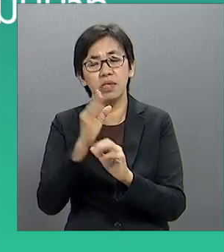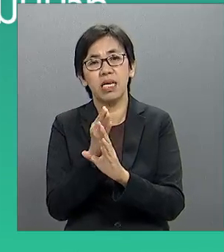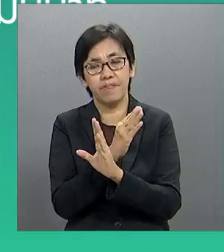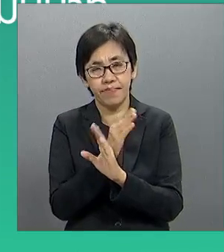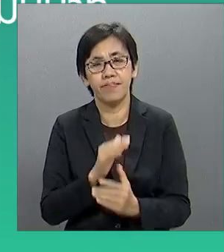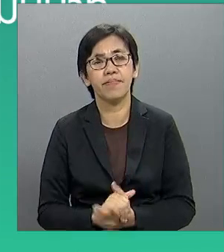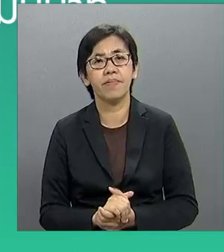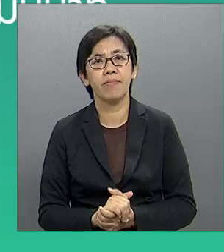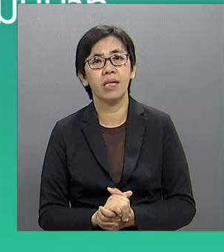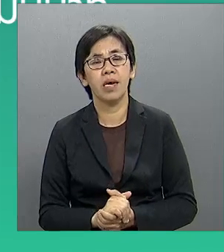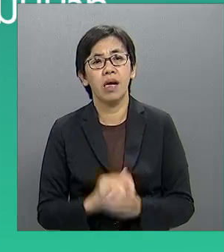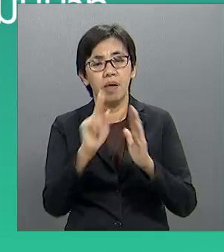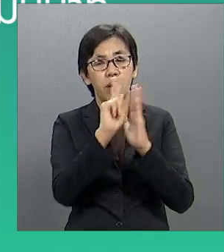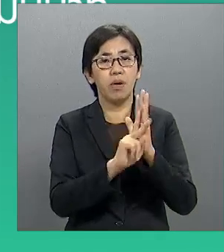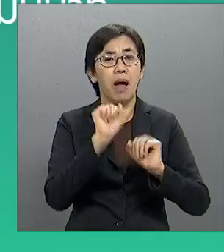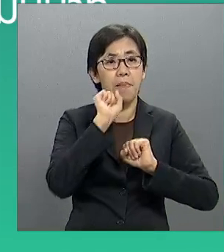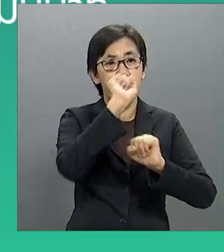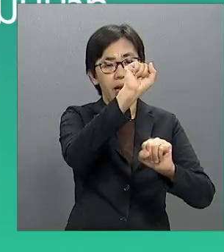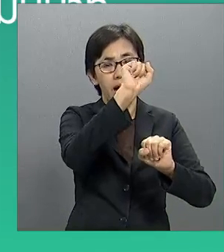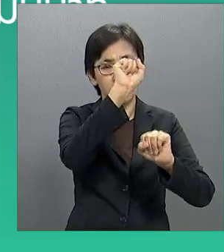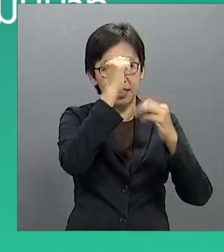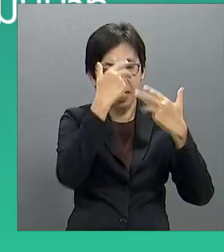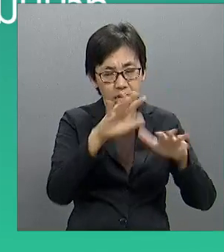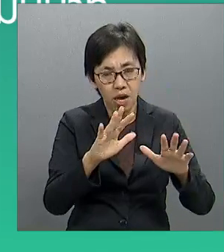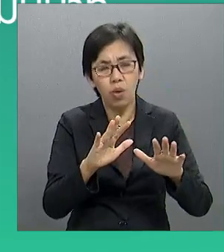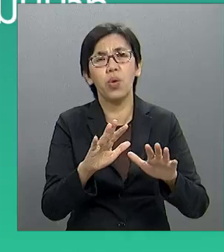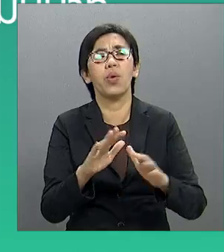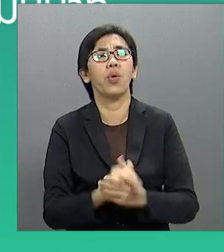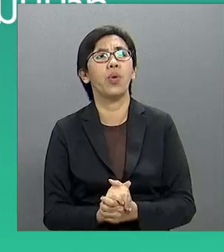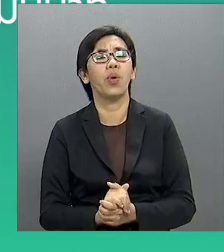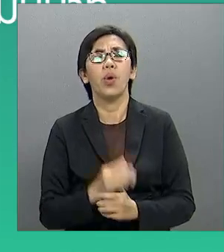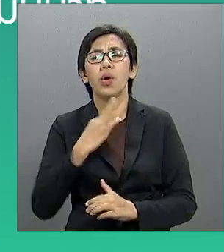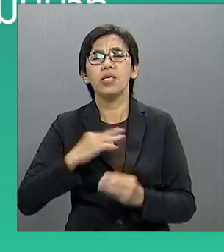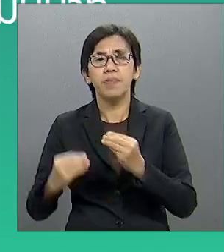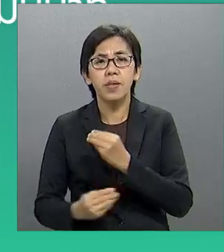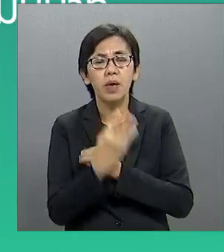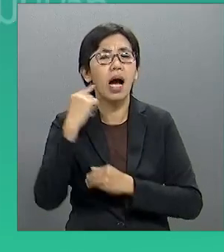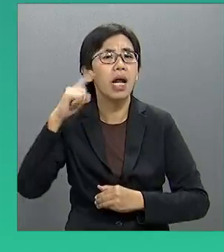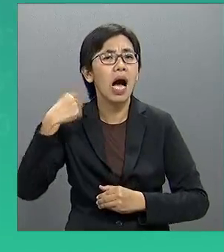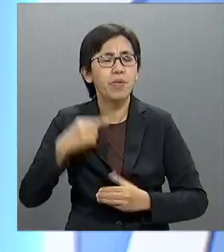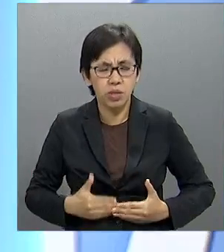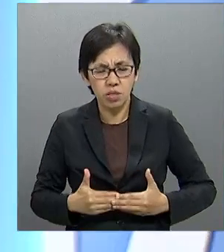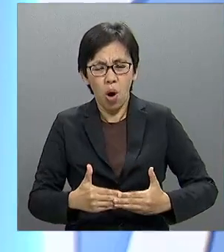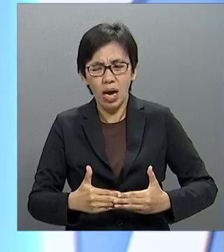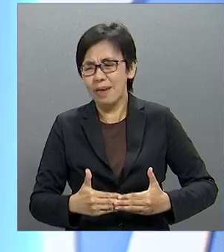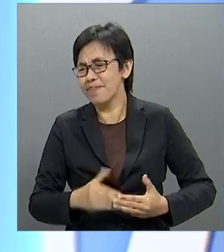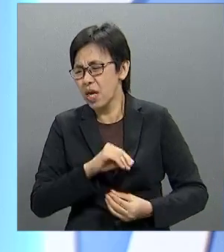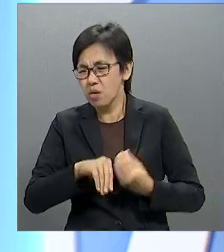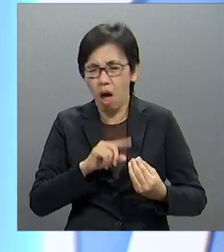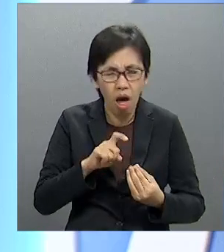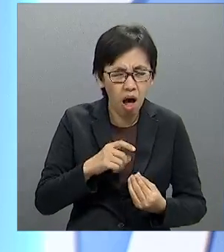การประกาศฉบับนี้ออกมาคุณผู้ชมก็ถือว่าเป็นหนึ่งทางเลือกที่เปิดโอกาสให้กับผู้หญิงที่ท้องไม่พร้อมได้รับอยู่